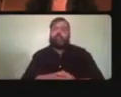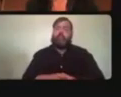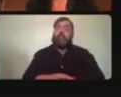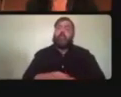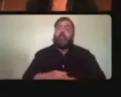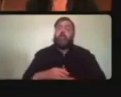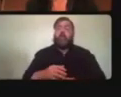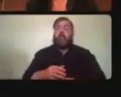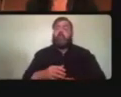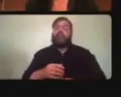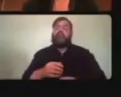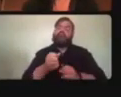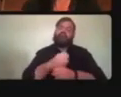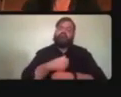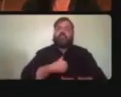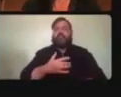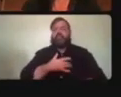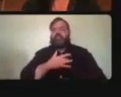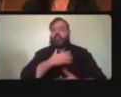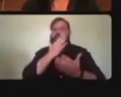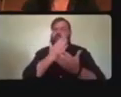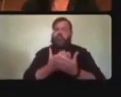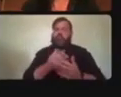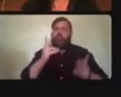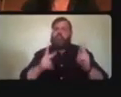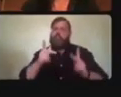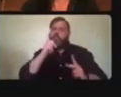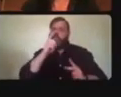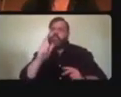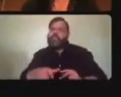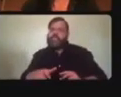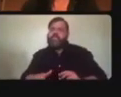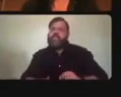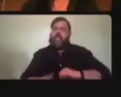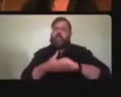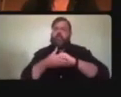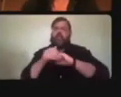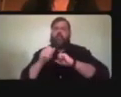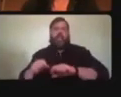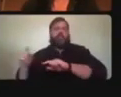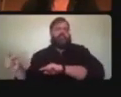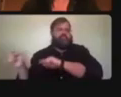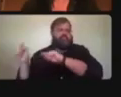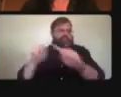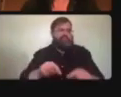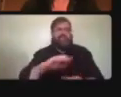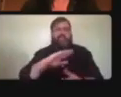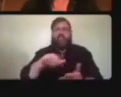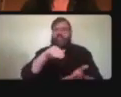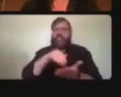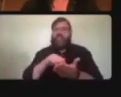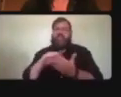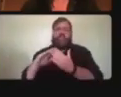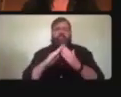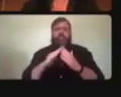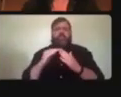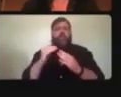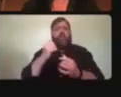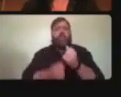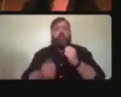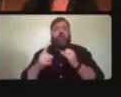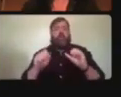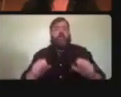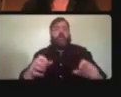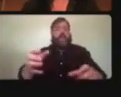Inanifanya nihisi vizuri. Kwa hivyo wale wote ambao wanahitaji msaada wanaweza kuja hapa